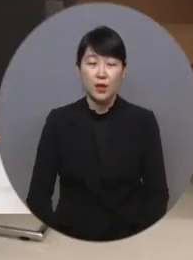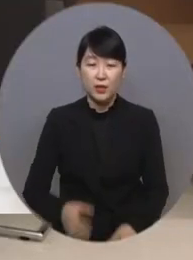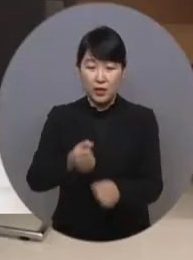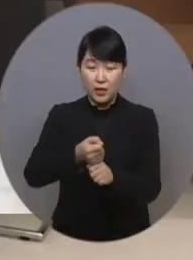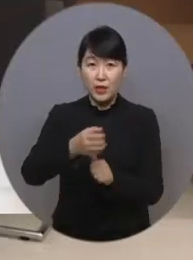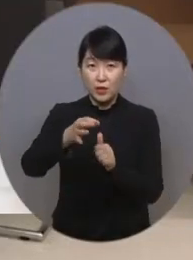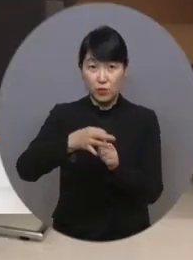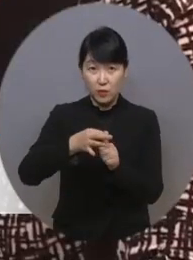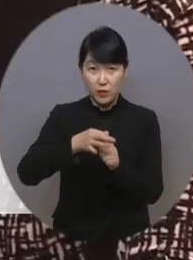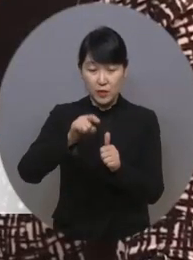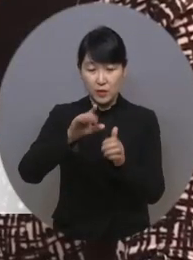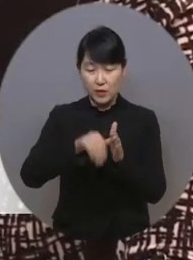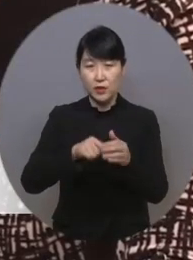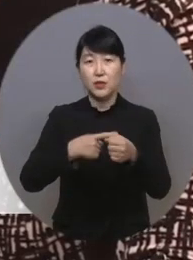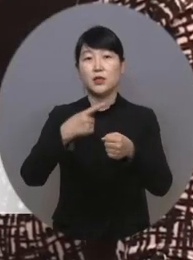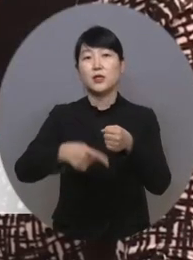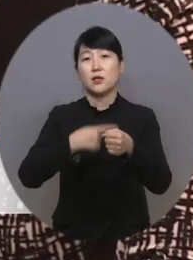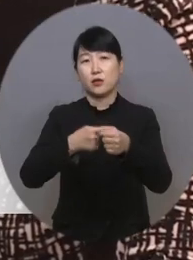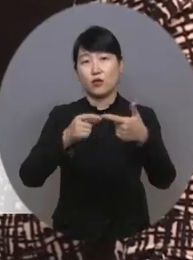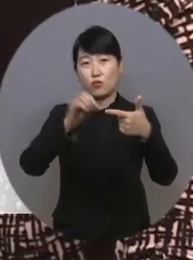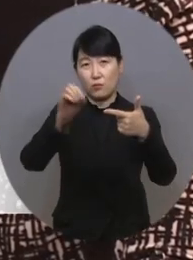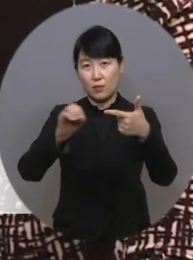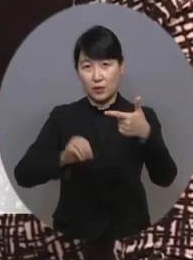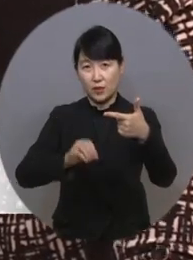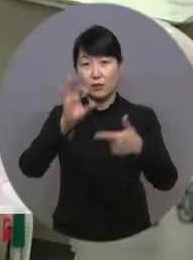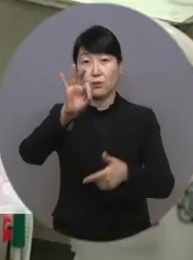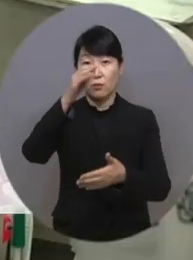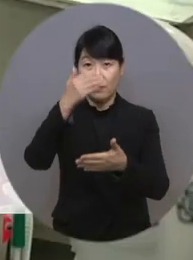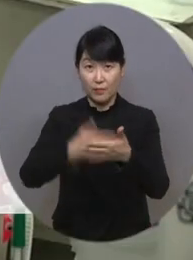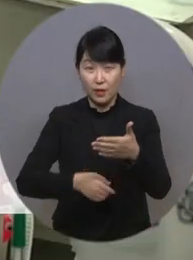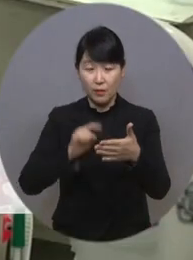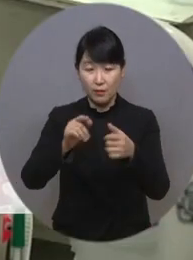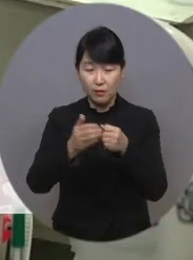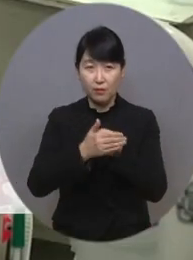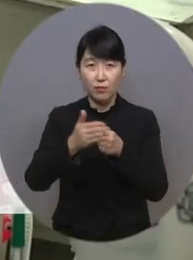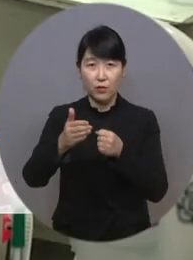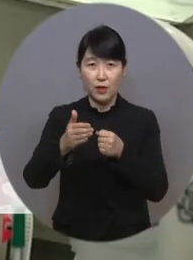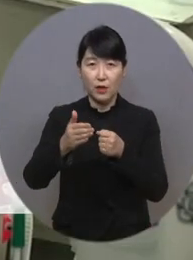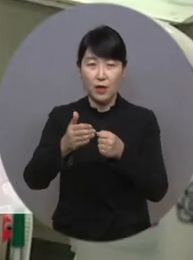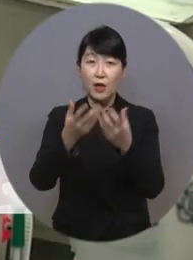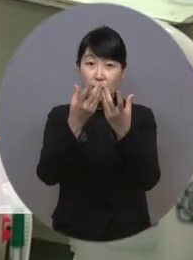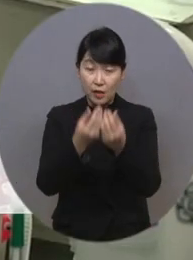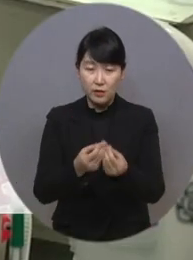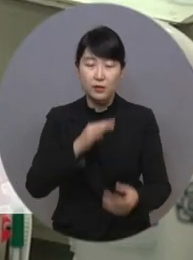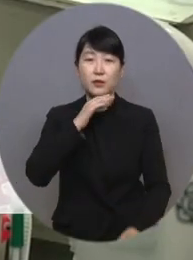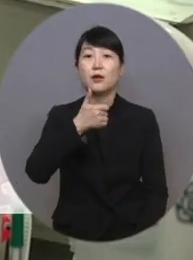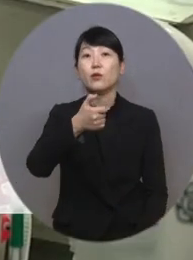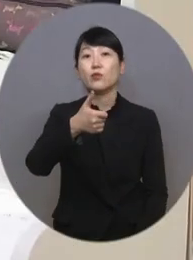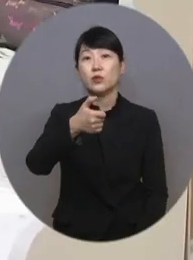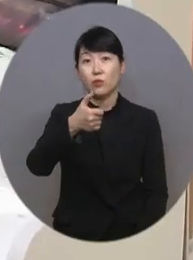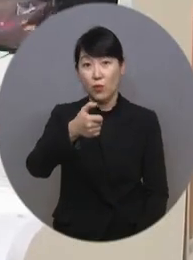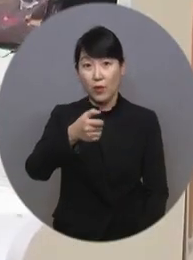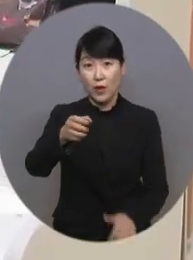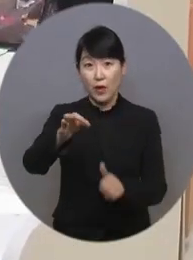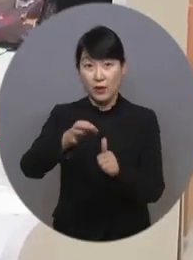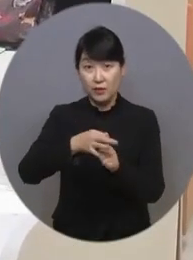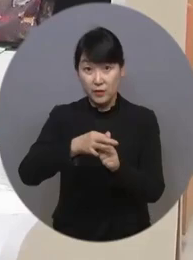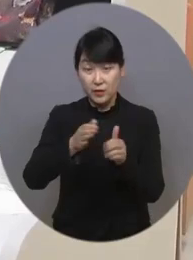단위로 6%씩 삭감되는 방식입니다. 이로 인해 가장 이른 나이인 만 55세에는 30%나